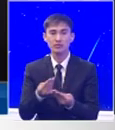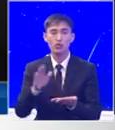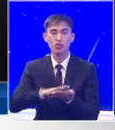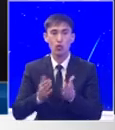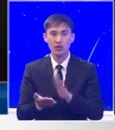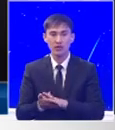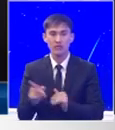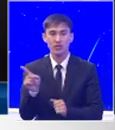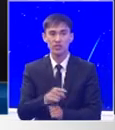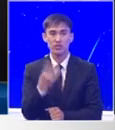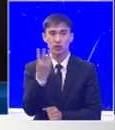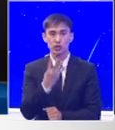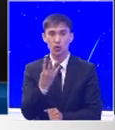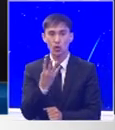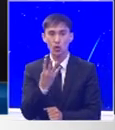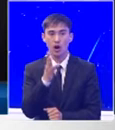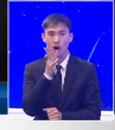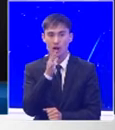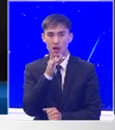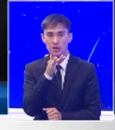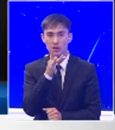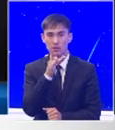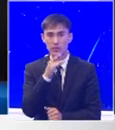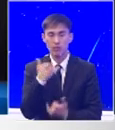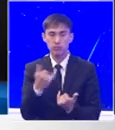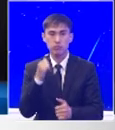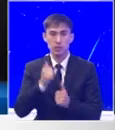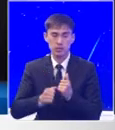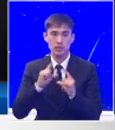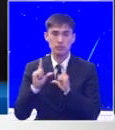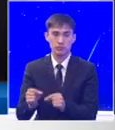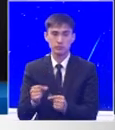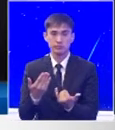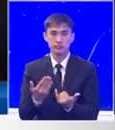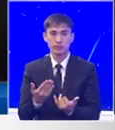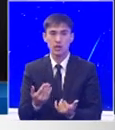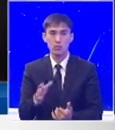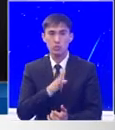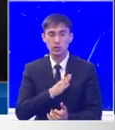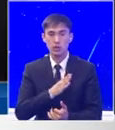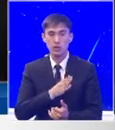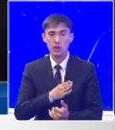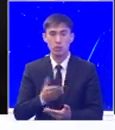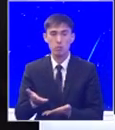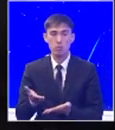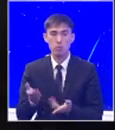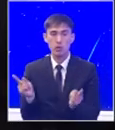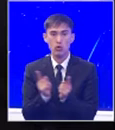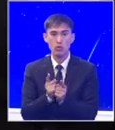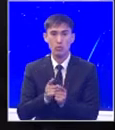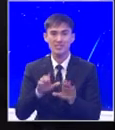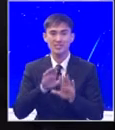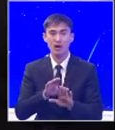Уже в течение 4 лет ходим постоянно. Я была вот на приеме у зама